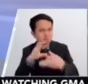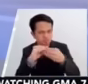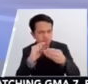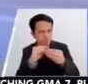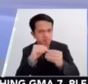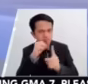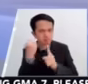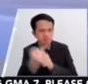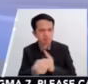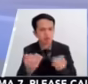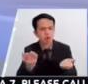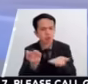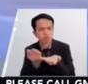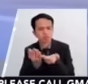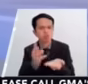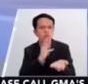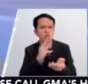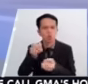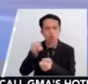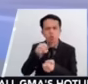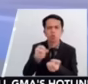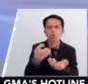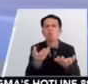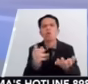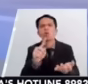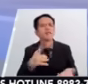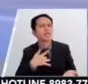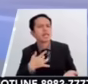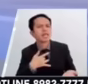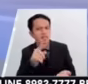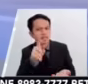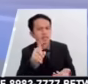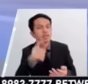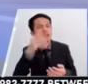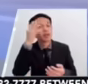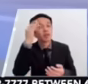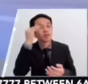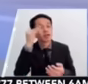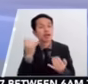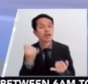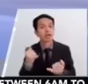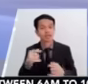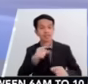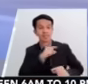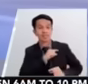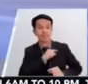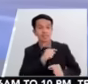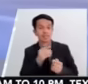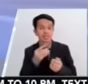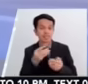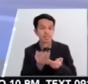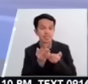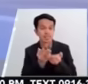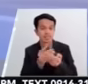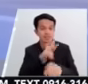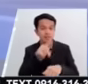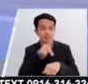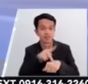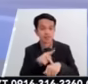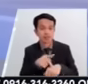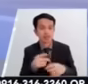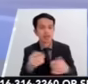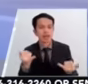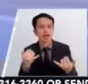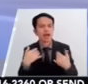at winawater cannon kayo. Ano yung pakiramdam? Kasi yung Coast Guard ship ng Pilipinas, kanyan eh, merong reinforced yan,